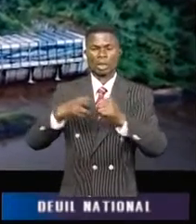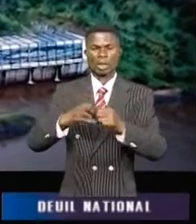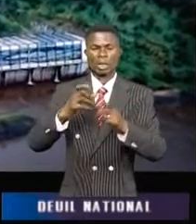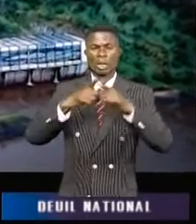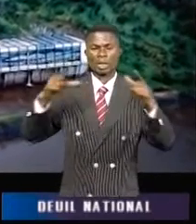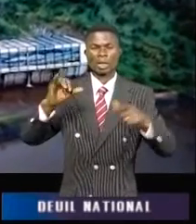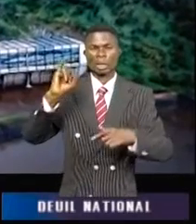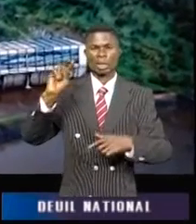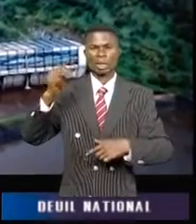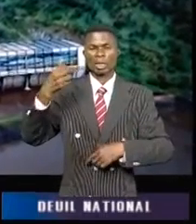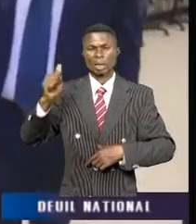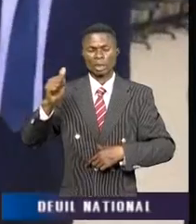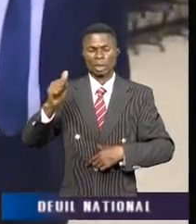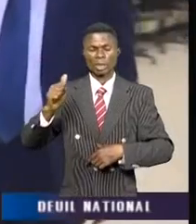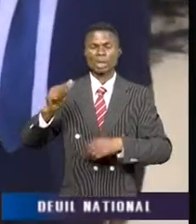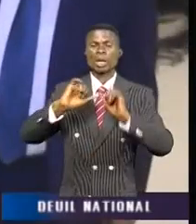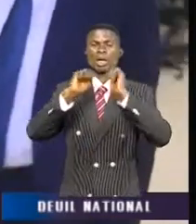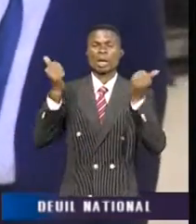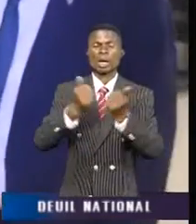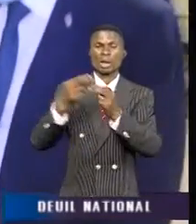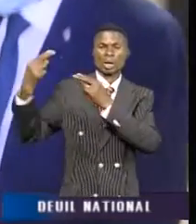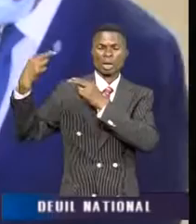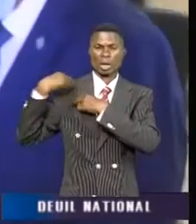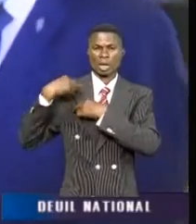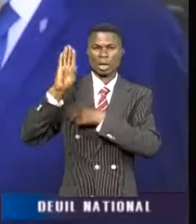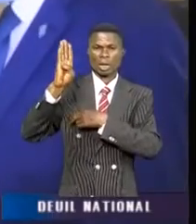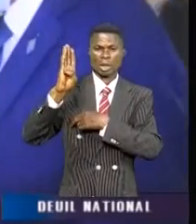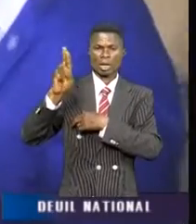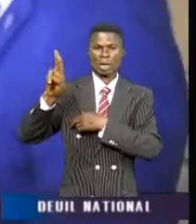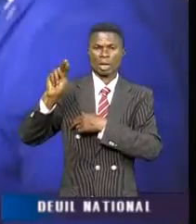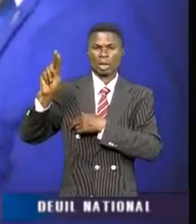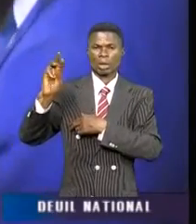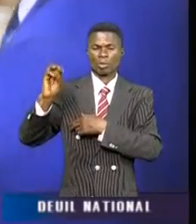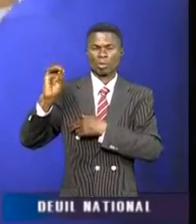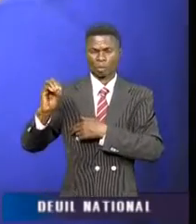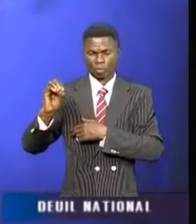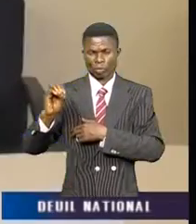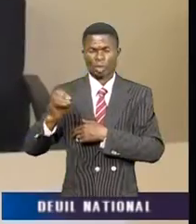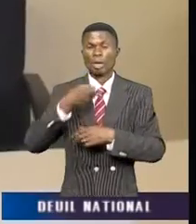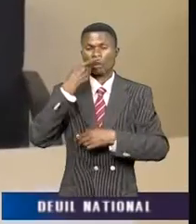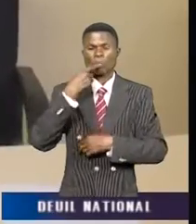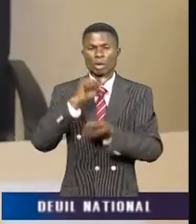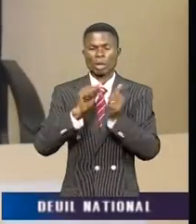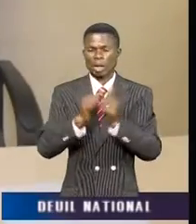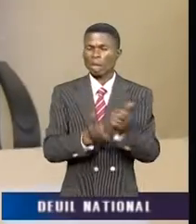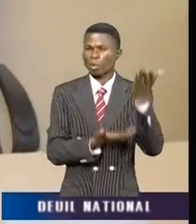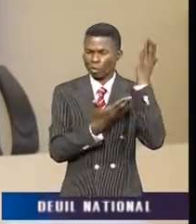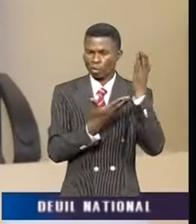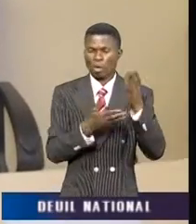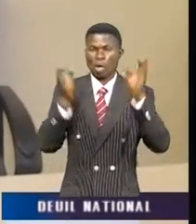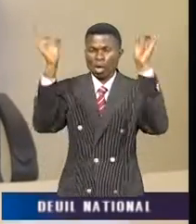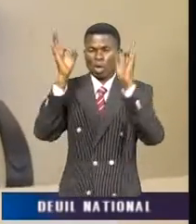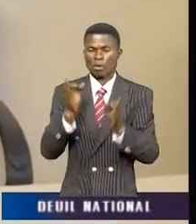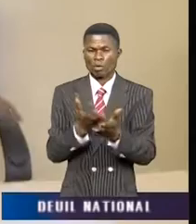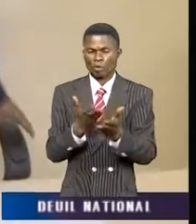Inga, agence dirigée par Bruno Kapongi Kalala, ce dernier revient sur l'enjeu de ce forum